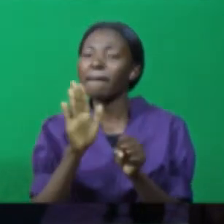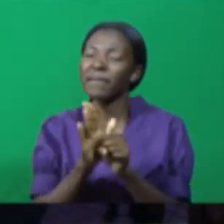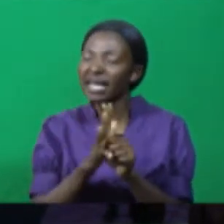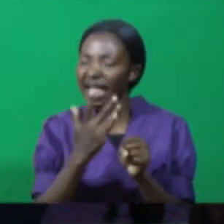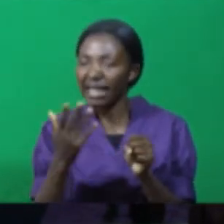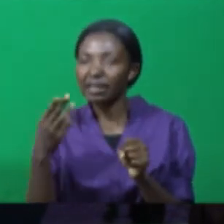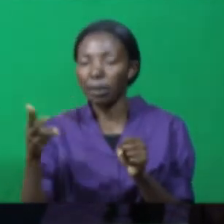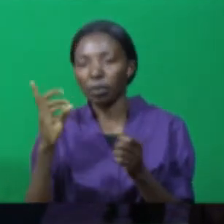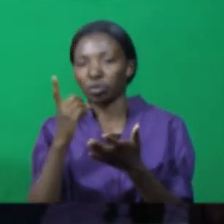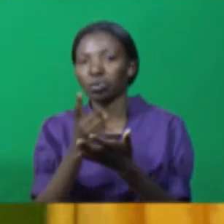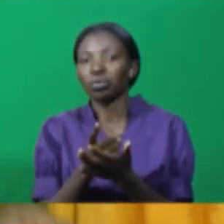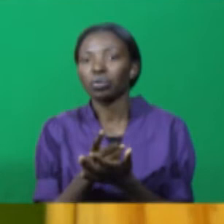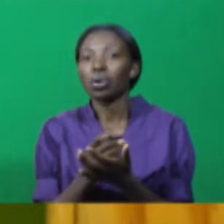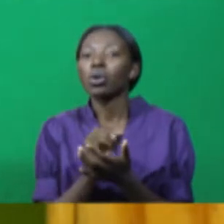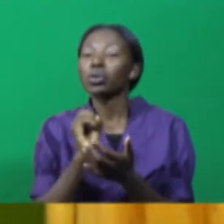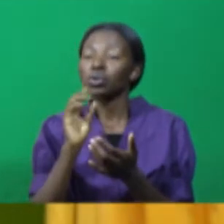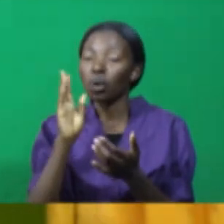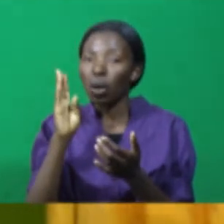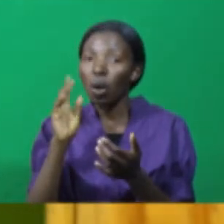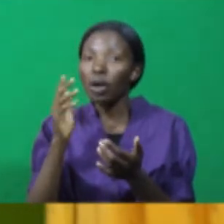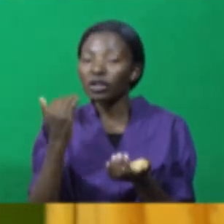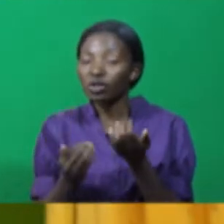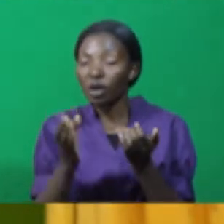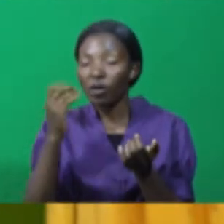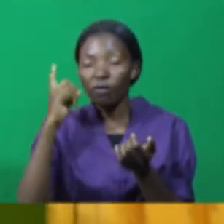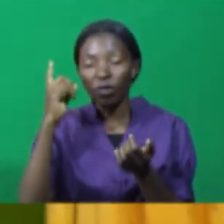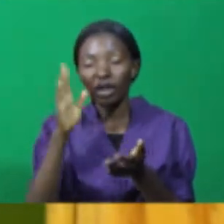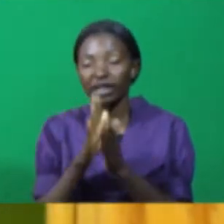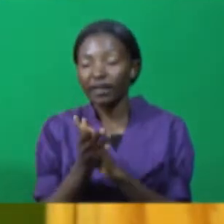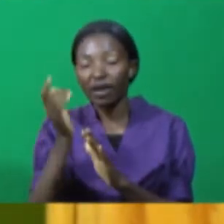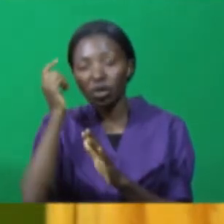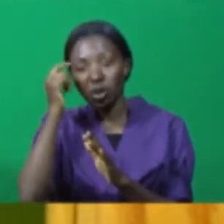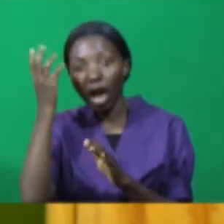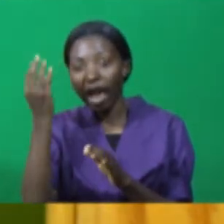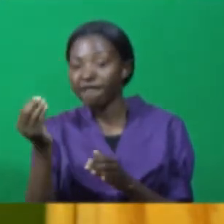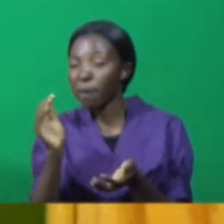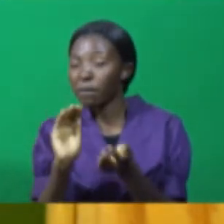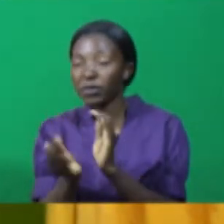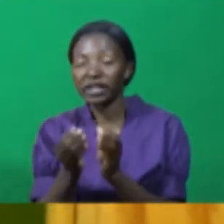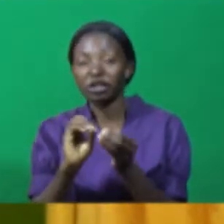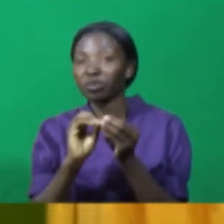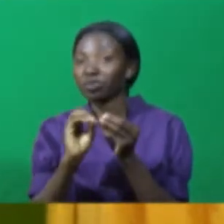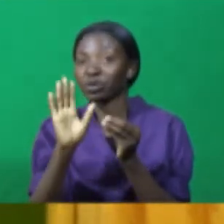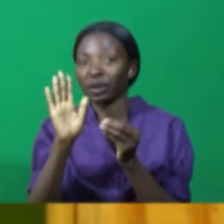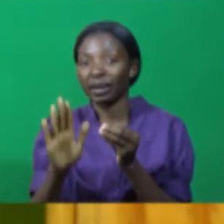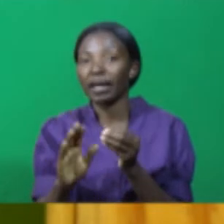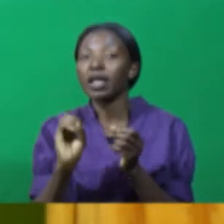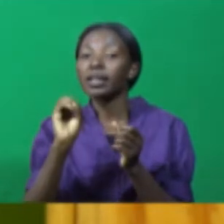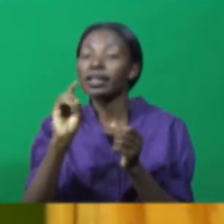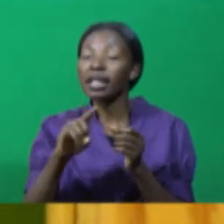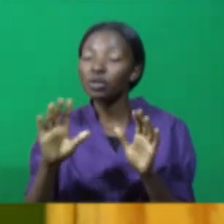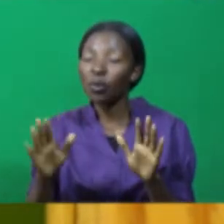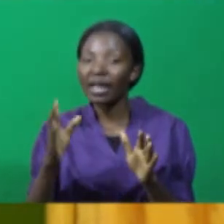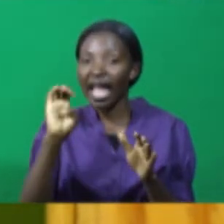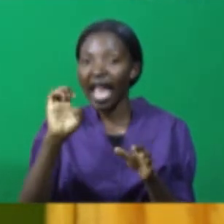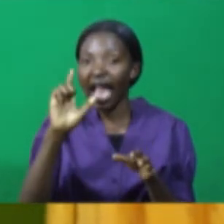Zvakawanda zvinoitiswa vana vaMwari. Vana vaMwari havazive kuti tine security yakasimba sei. Ndo zvakanamatirwa